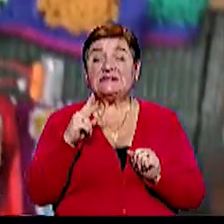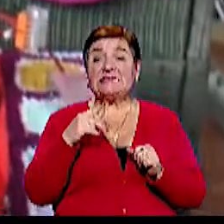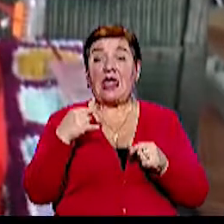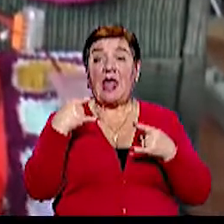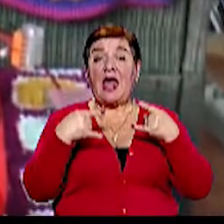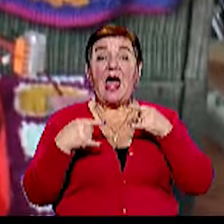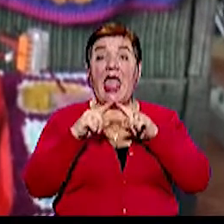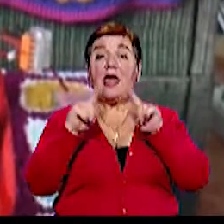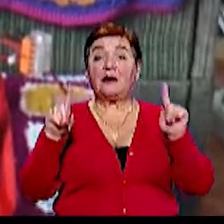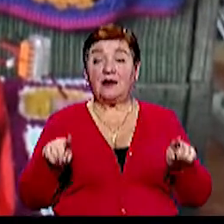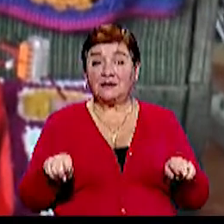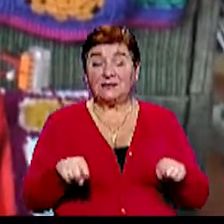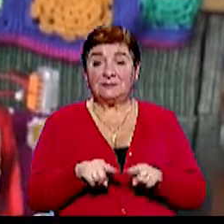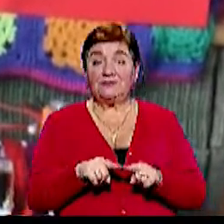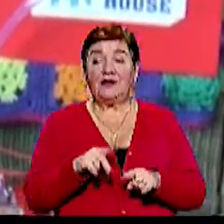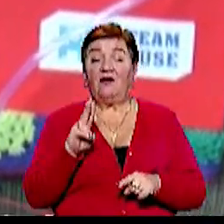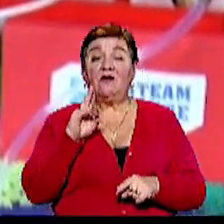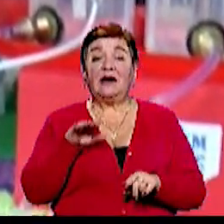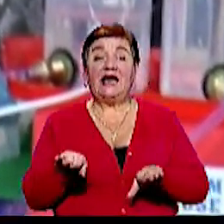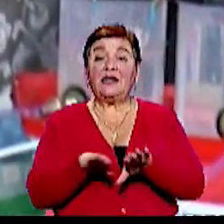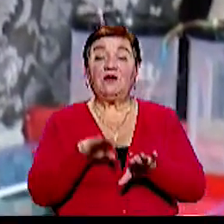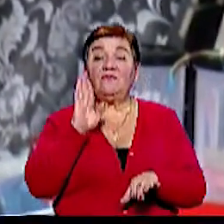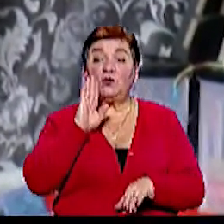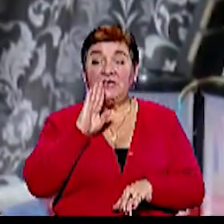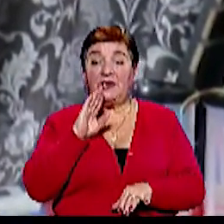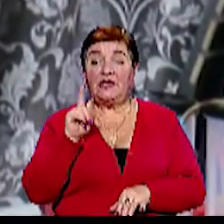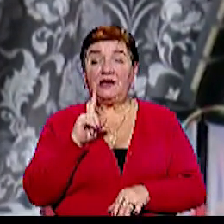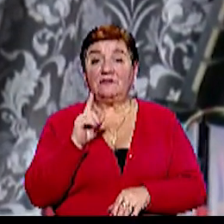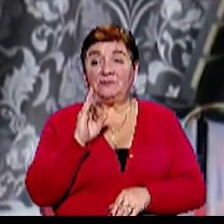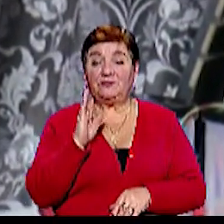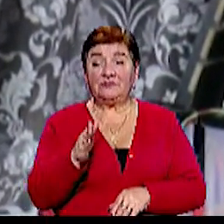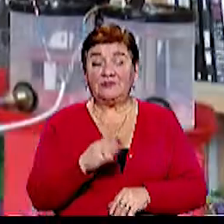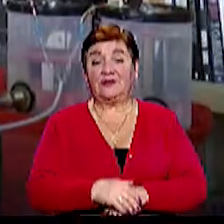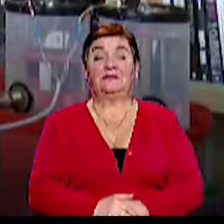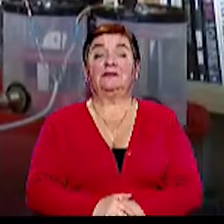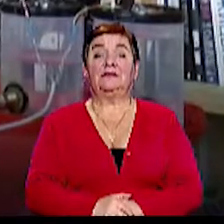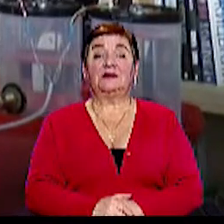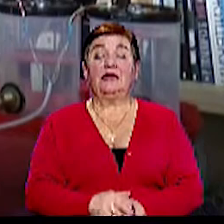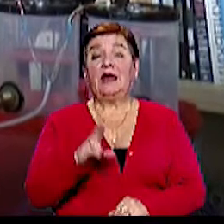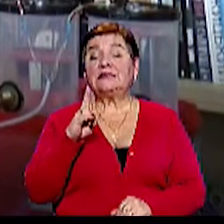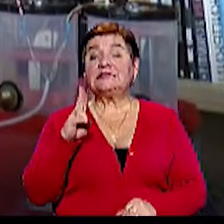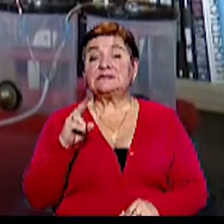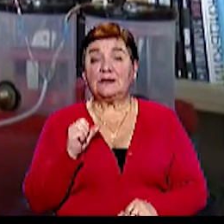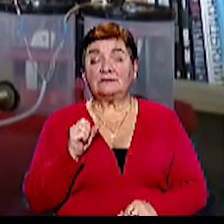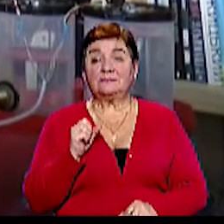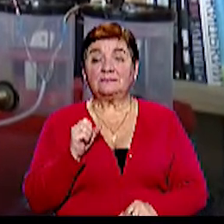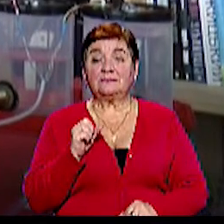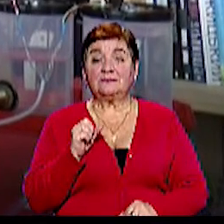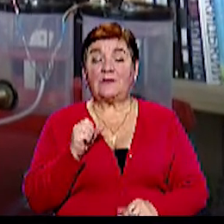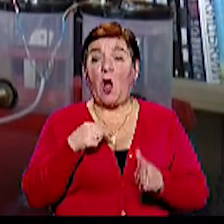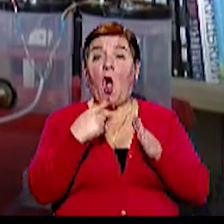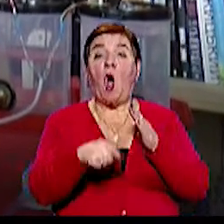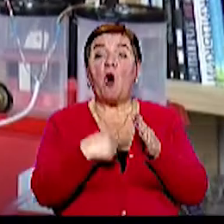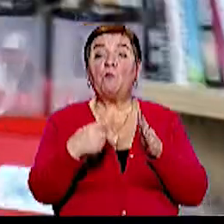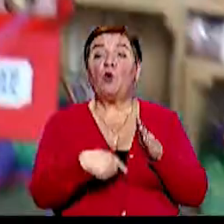якому виводиться, який рівень води в одному і другому резервуарі. Це мотор,